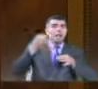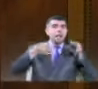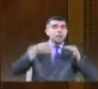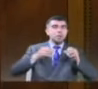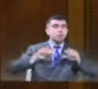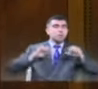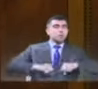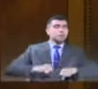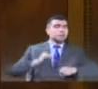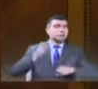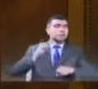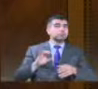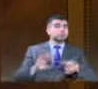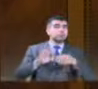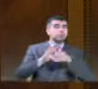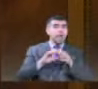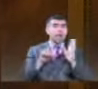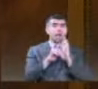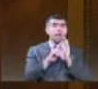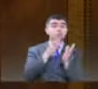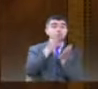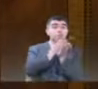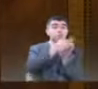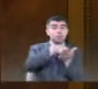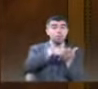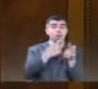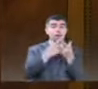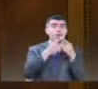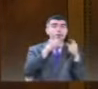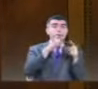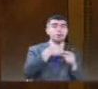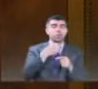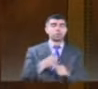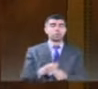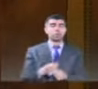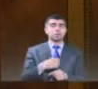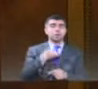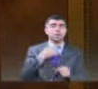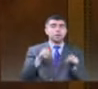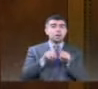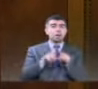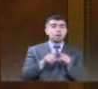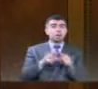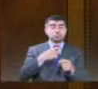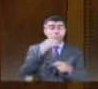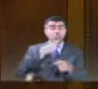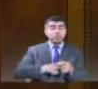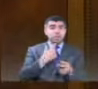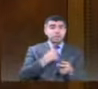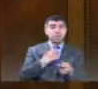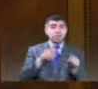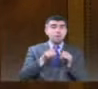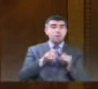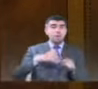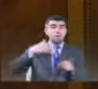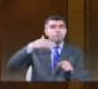الاتفاقيات الأساسية لحقوق الإنسان، وصدق على اغلب البروتوكولات. وسمحوا لي الاخوان، وبزاف منكم عندكم السن ديالي، كتعرفوا المغرب